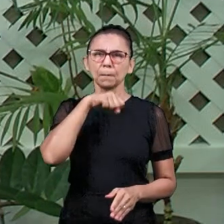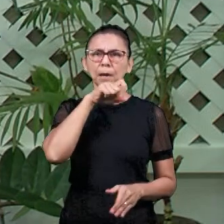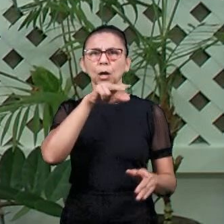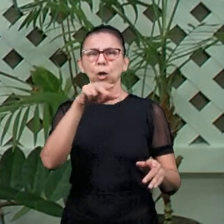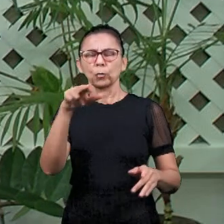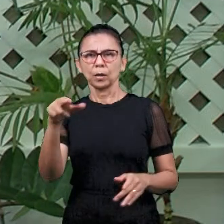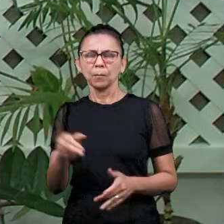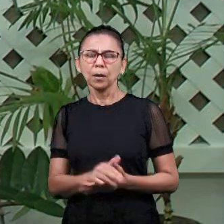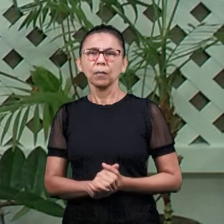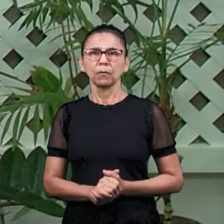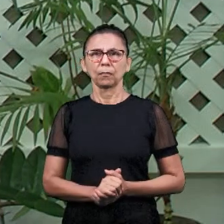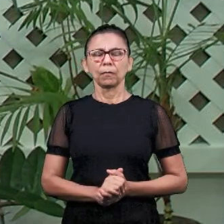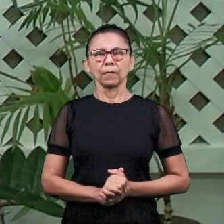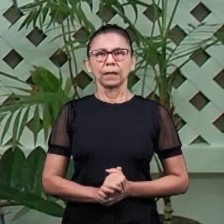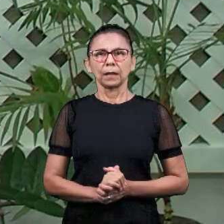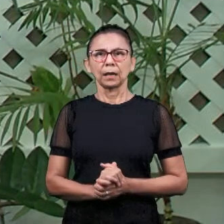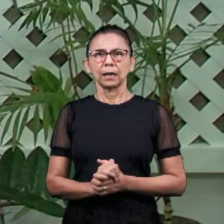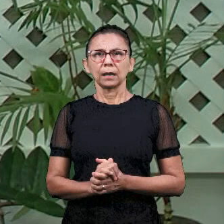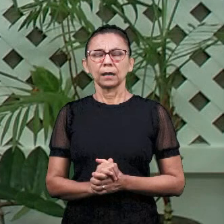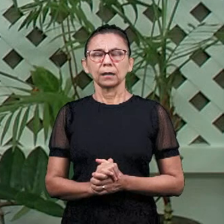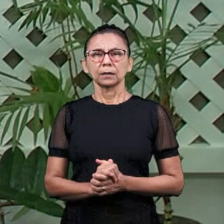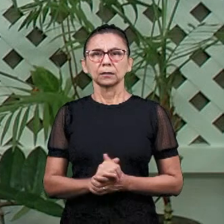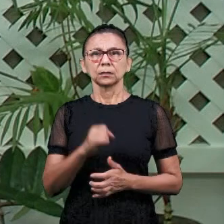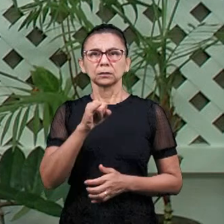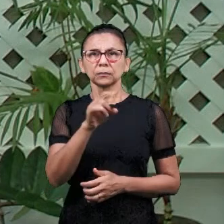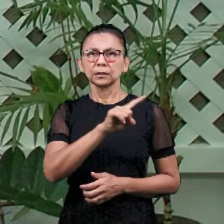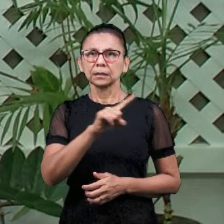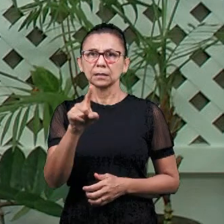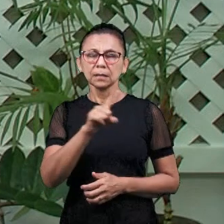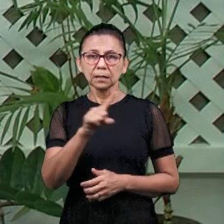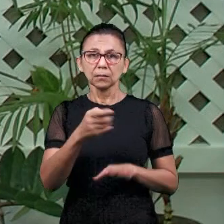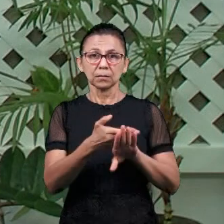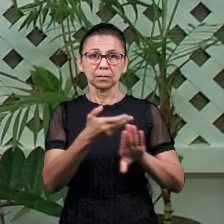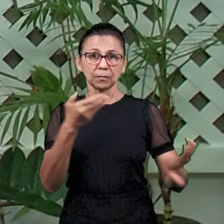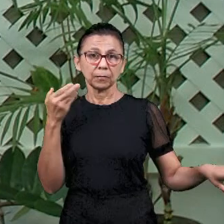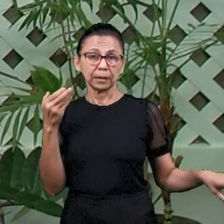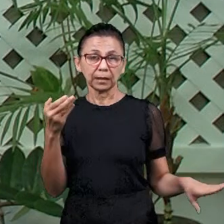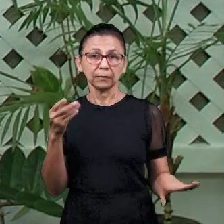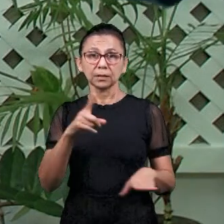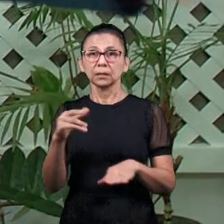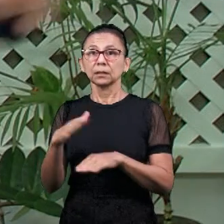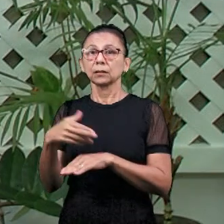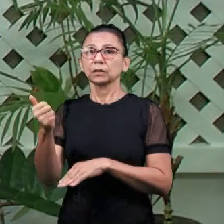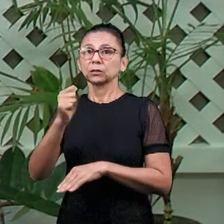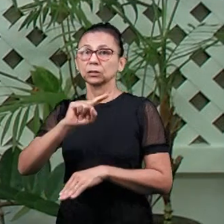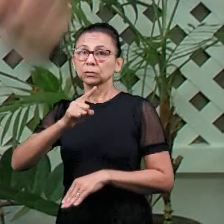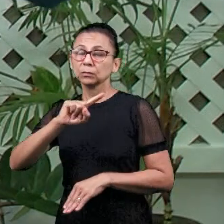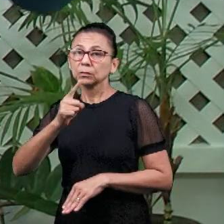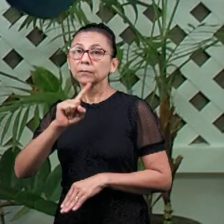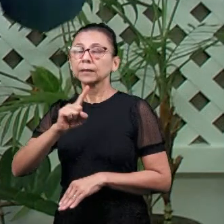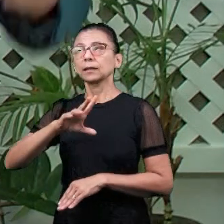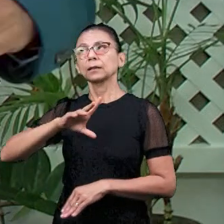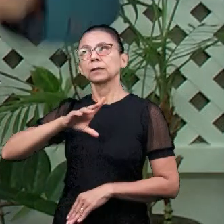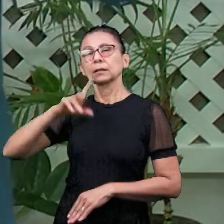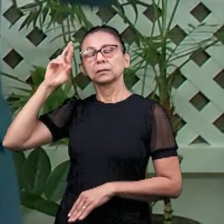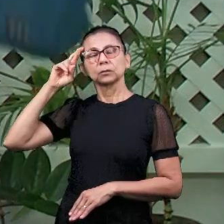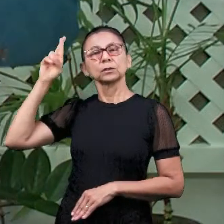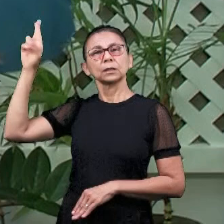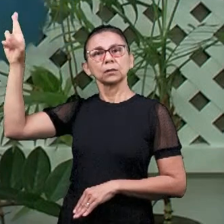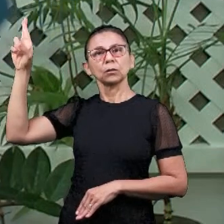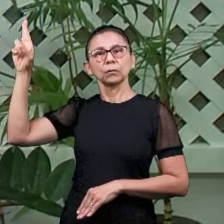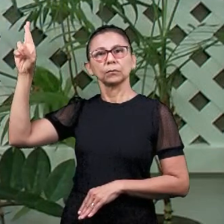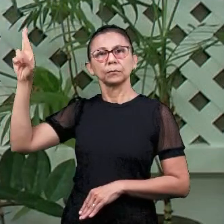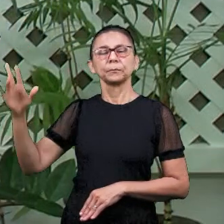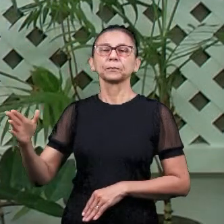première preuve que nous avons eue dans cette œuvre a été par rapport à la famille. elle se levait. Non, on ne va pas